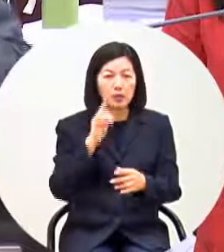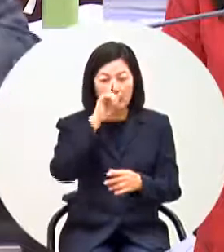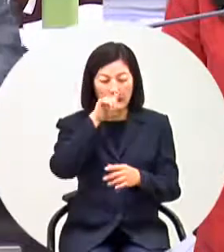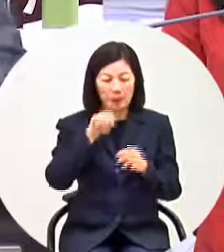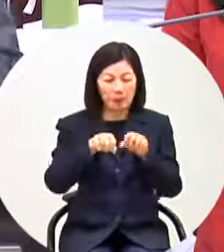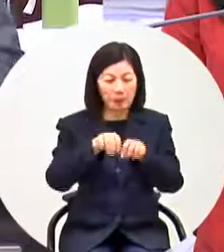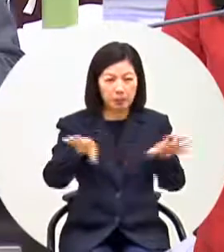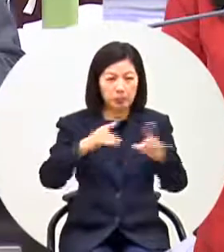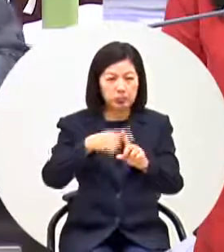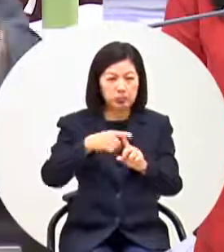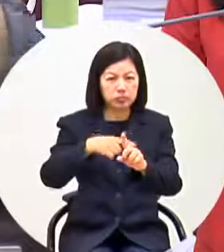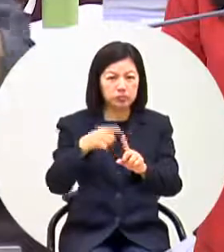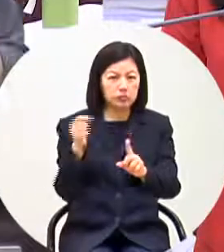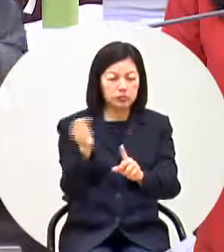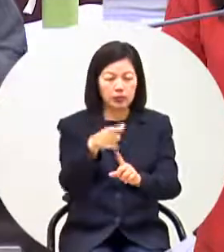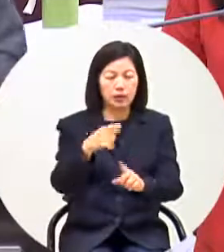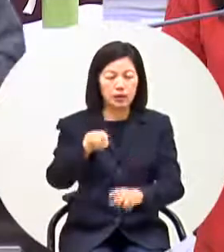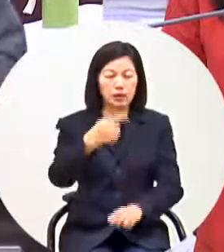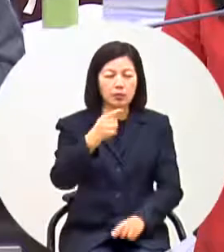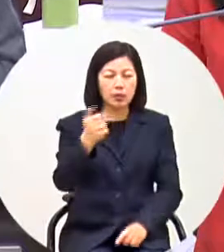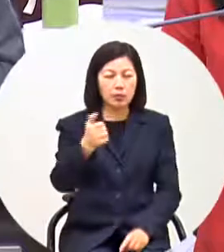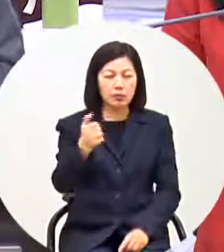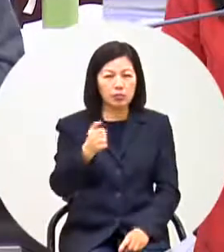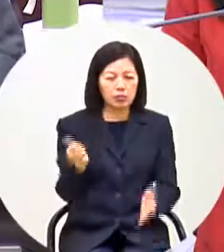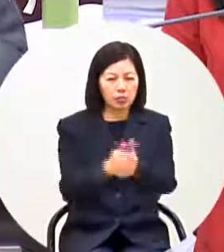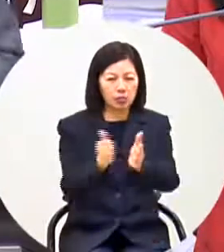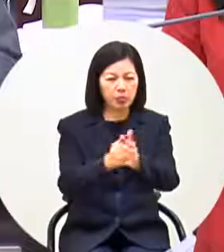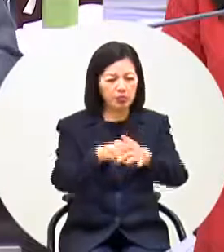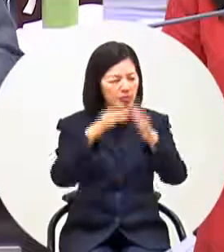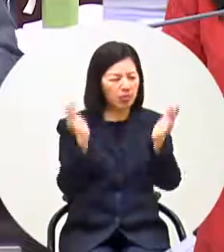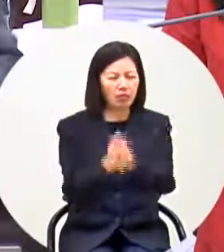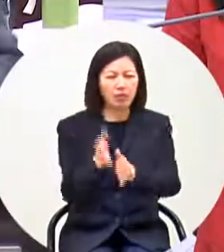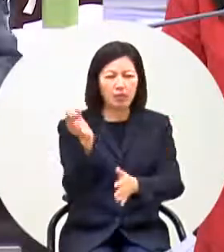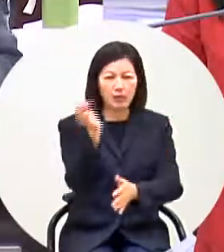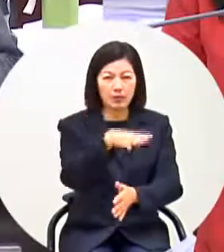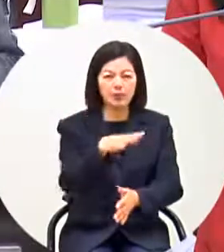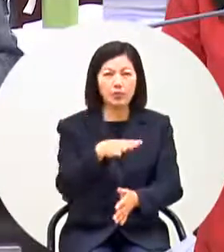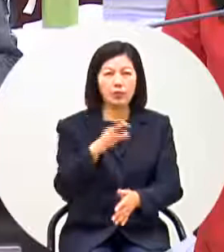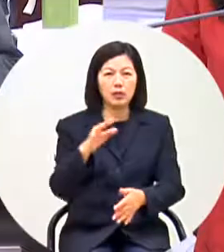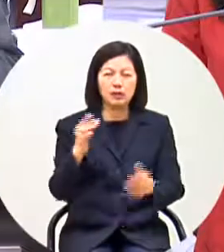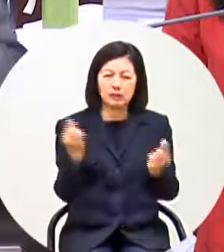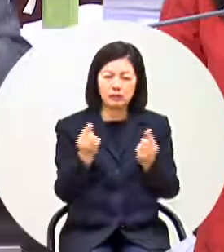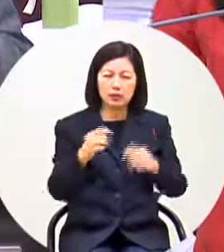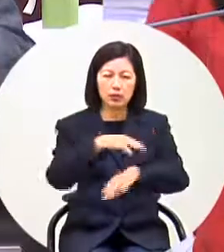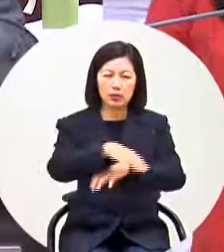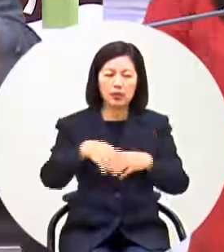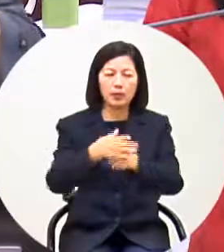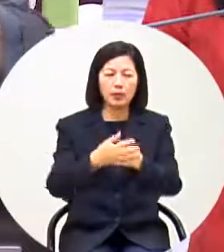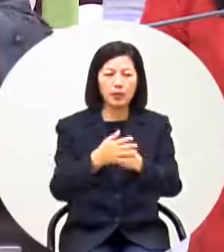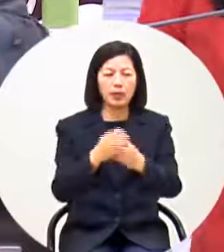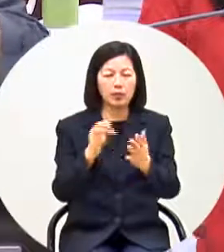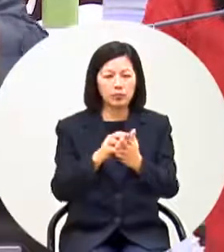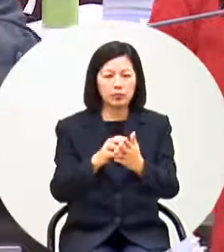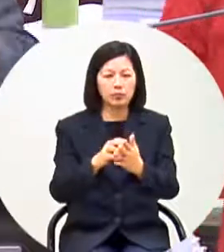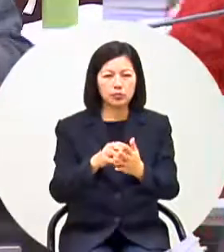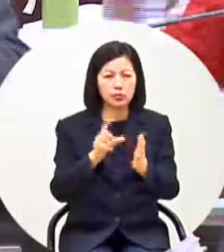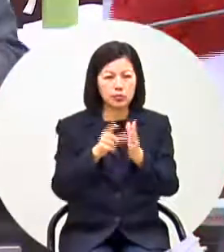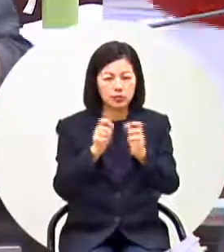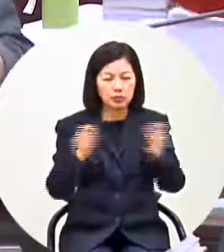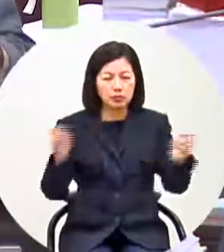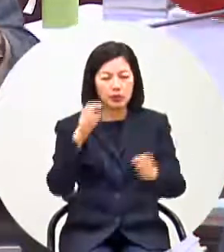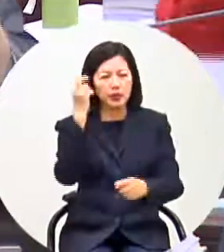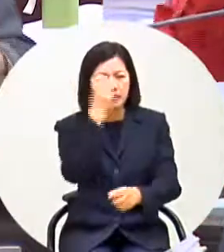输拢免费。啊，就按环保局长期的观测，大概如果